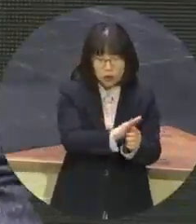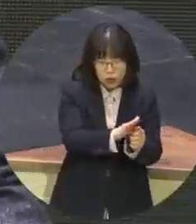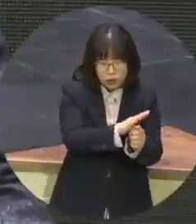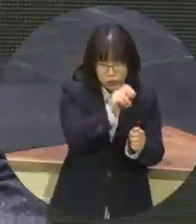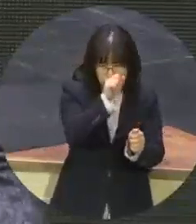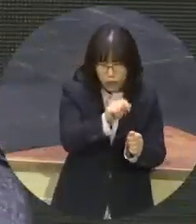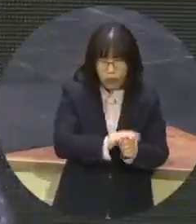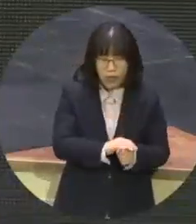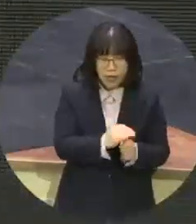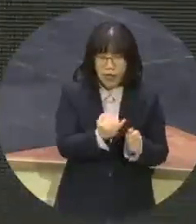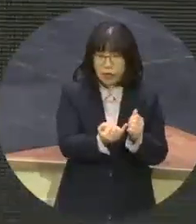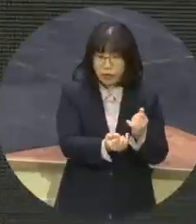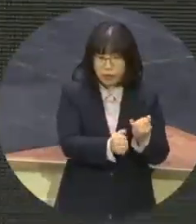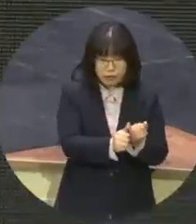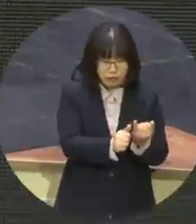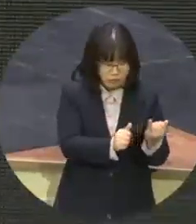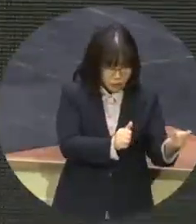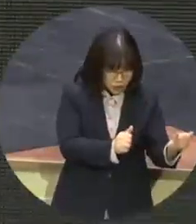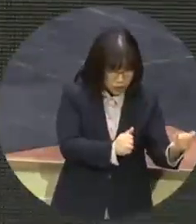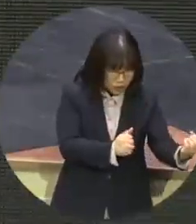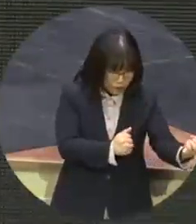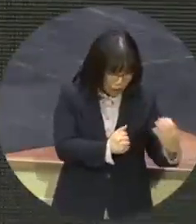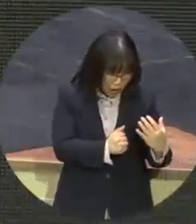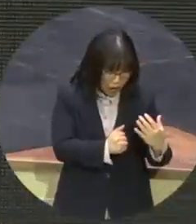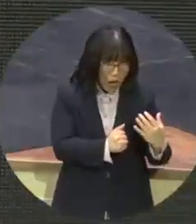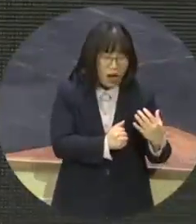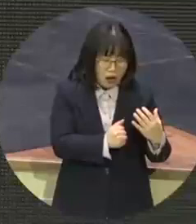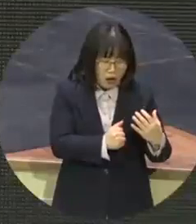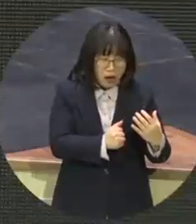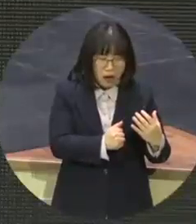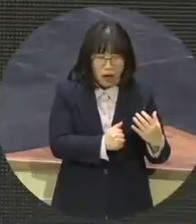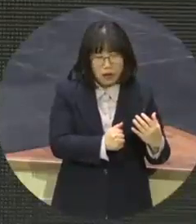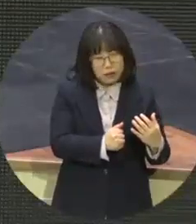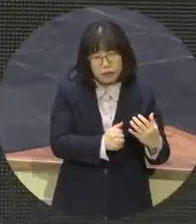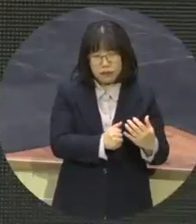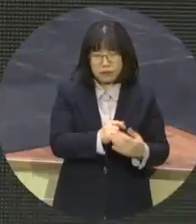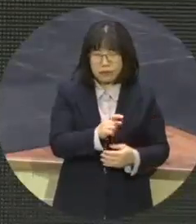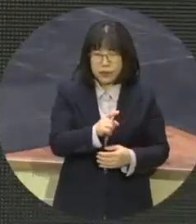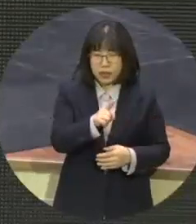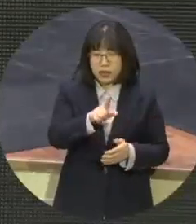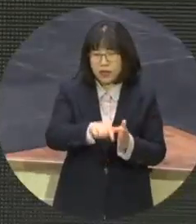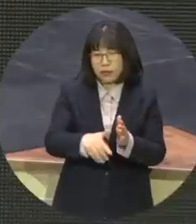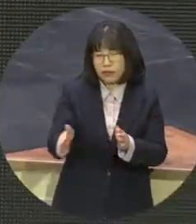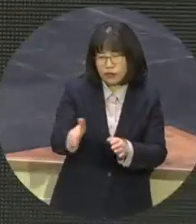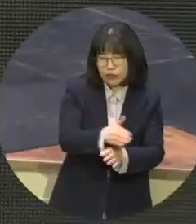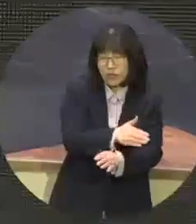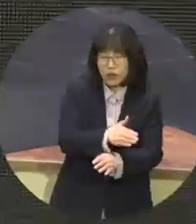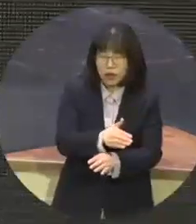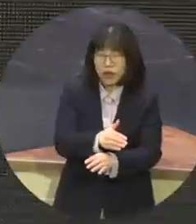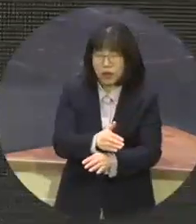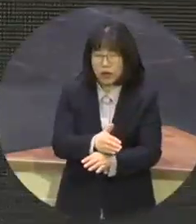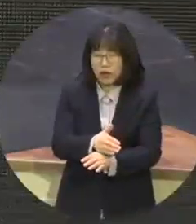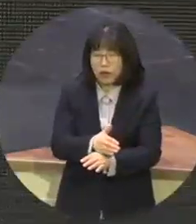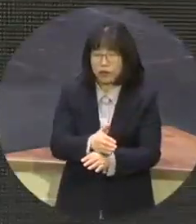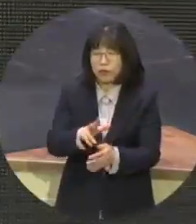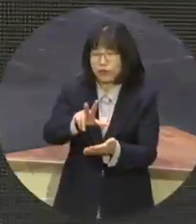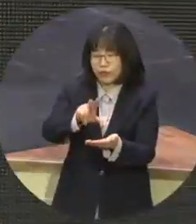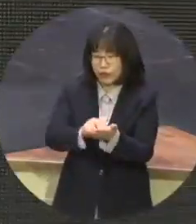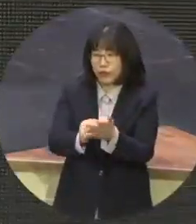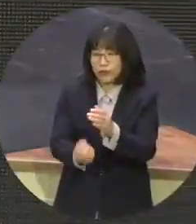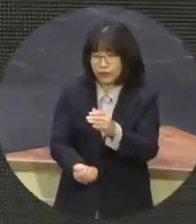인본주의 동참을 그대로 합니다. 결국은 여기서부터 뭐가 시작됩니까? 비극이 시작됩니다.